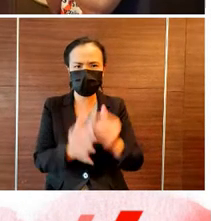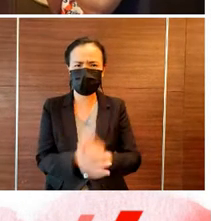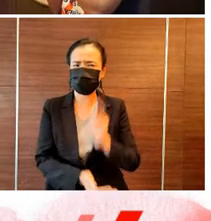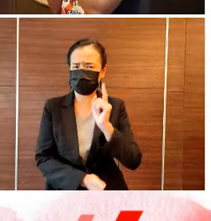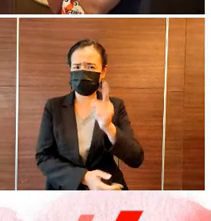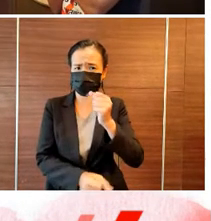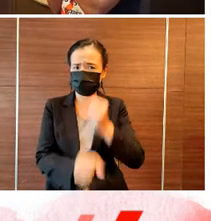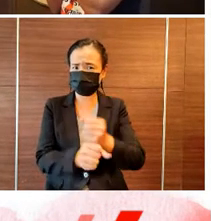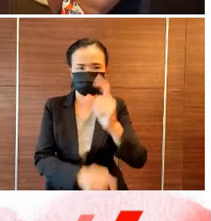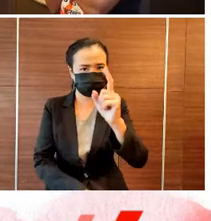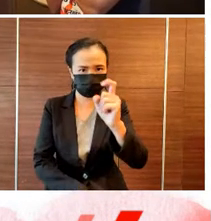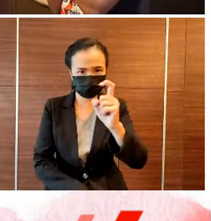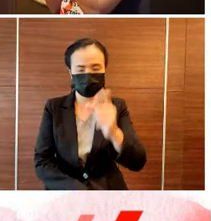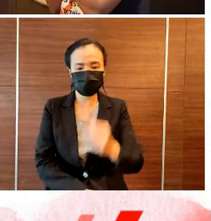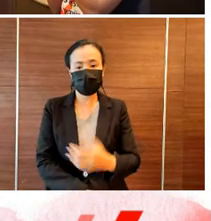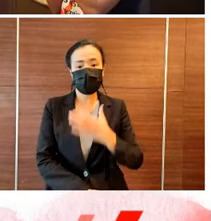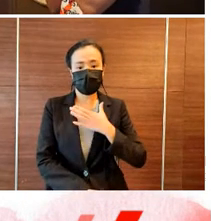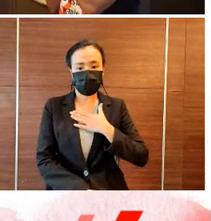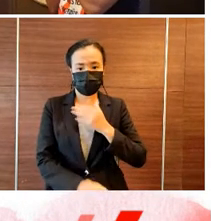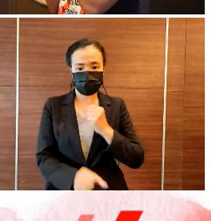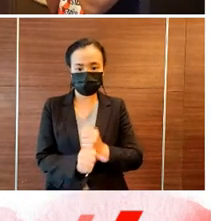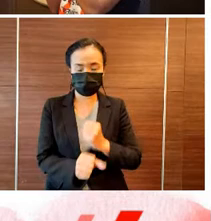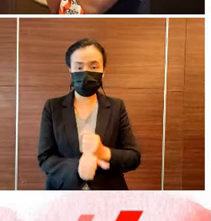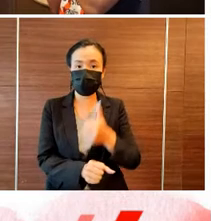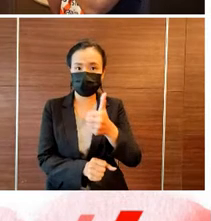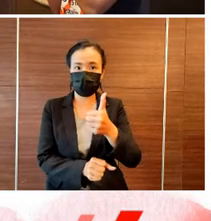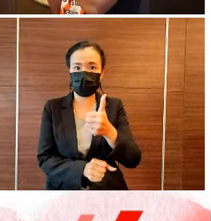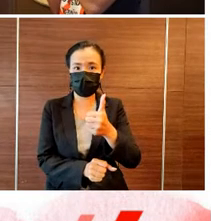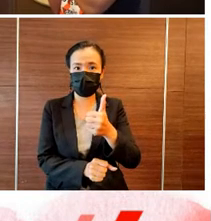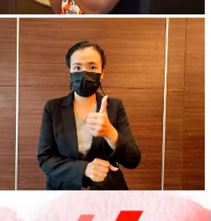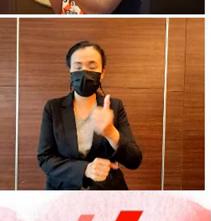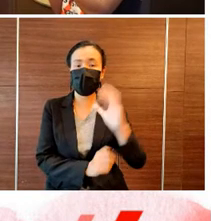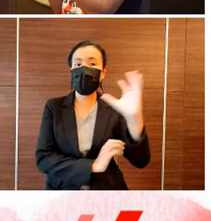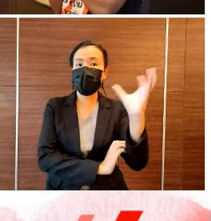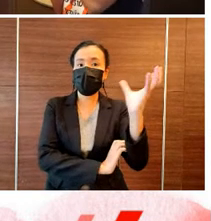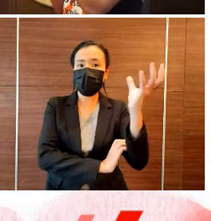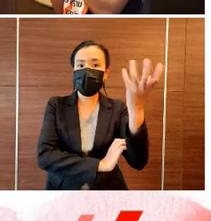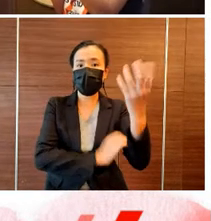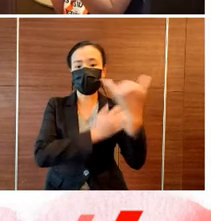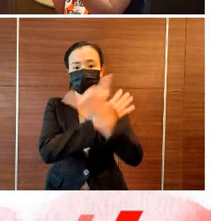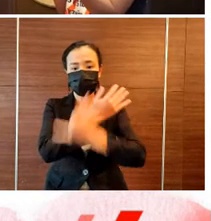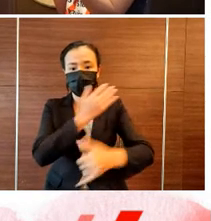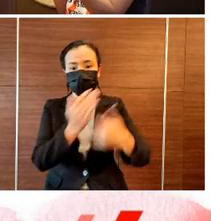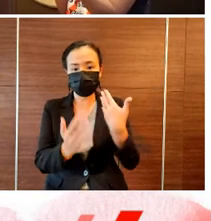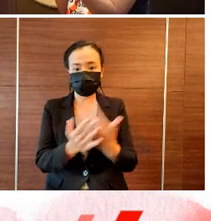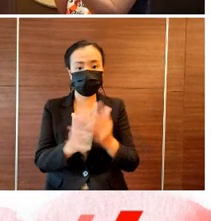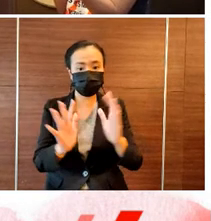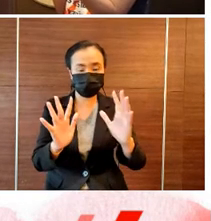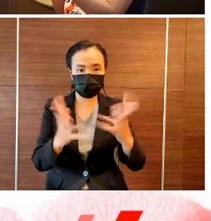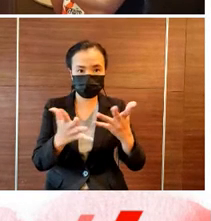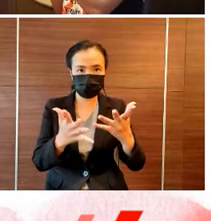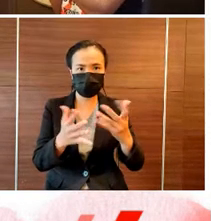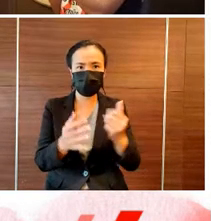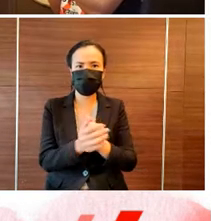ใช่ไหมคะเราทำได้เพียงแต่ว่าเป็นโลกหรือประเทศที่ขัดสนทำให้มีการขัดสนเรื่องยาเสพ